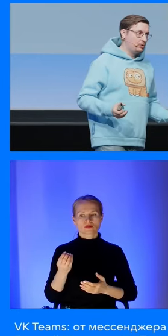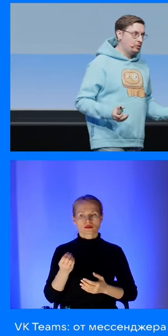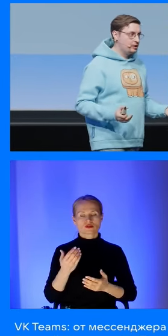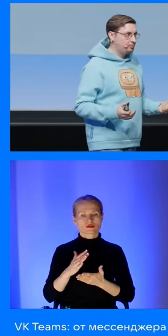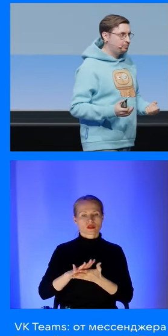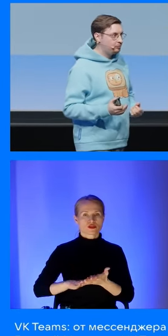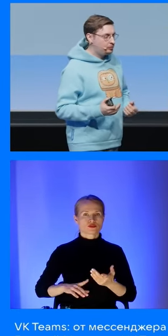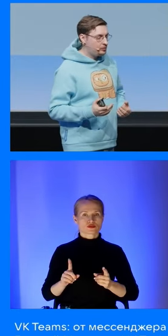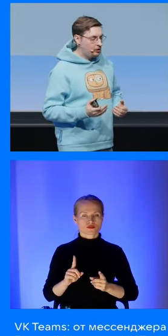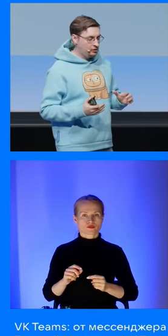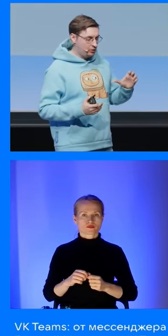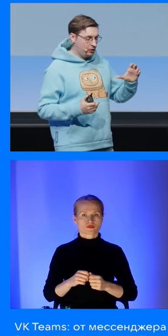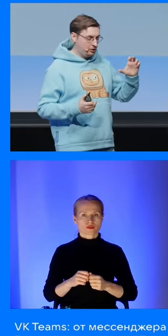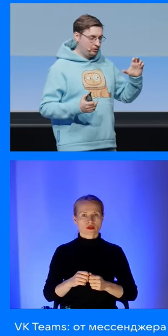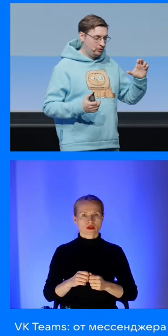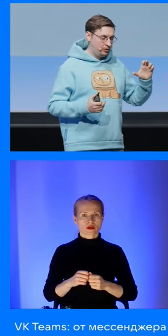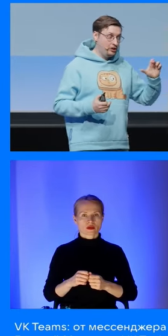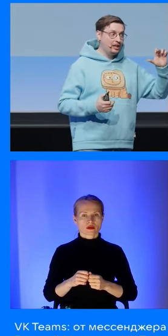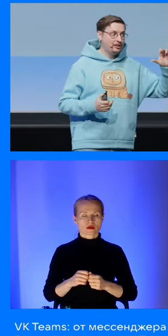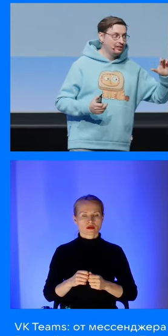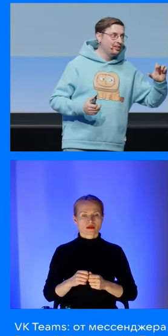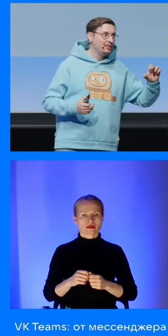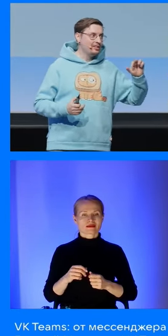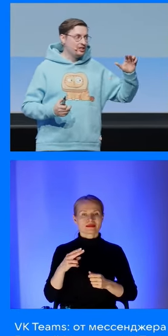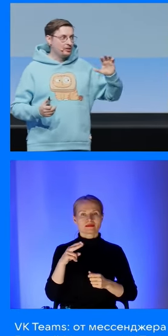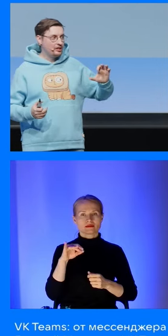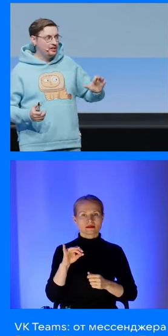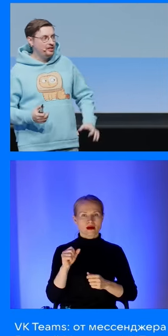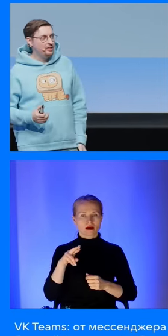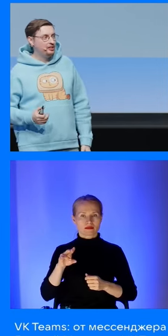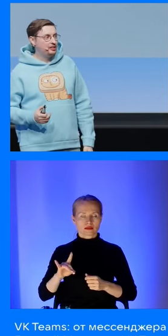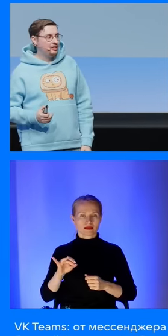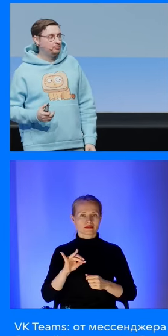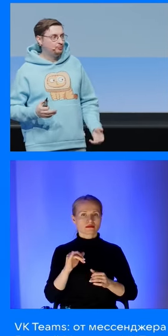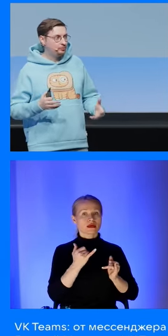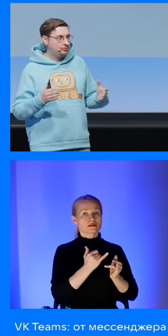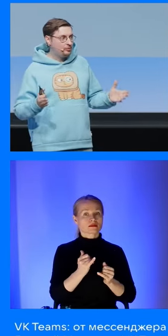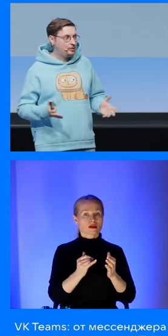Отказоустойчивость. Таким образом, у нас наши вот эти диады из сервиса и